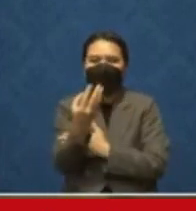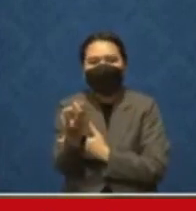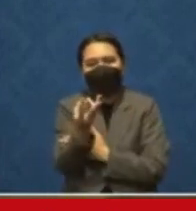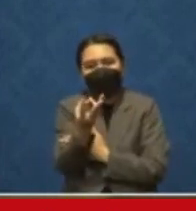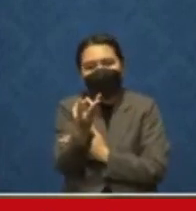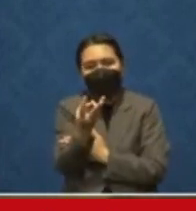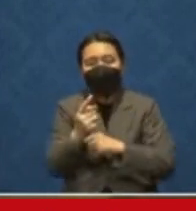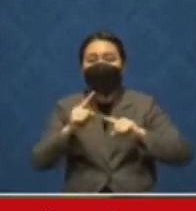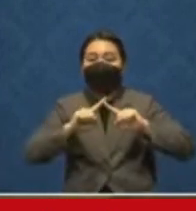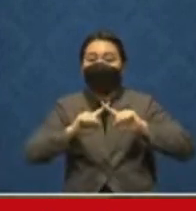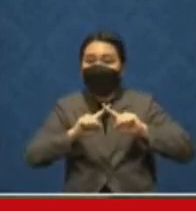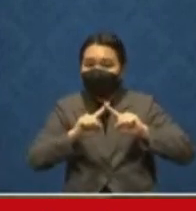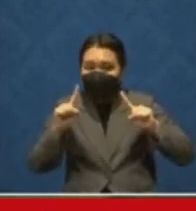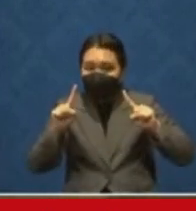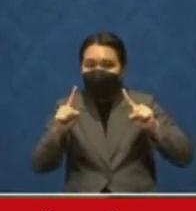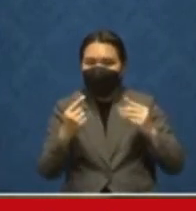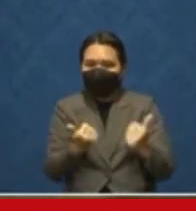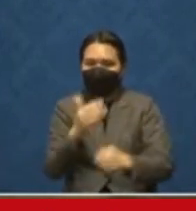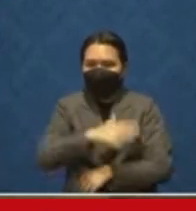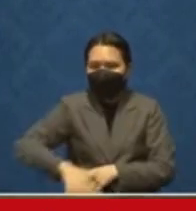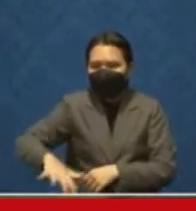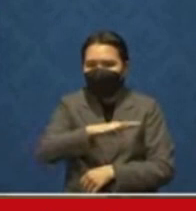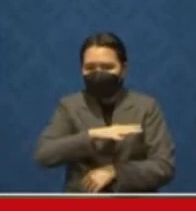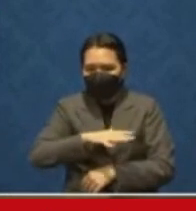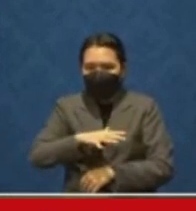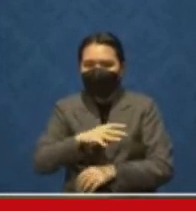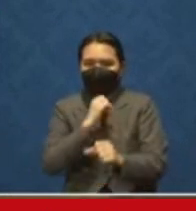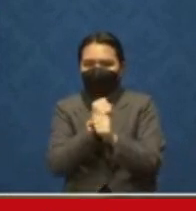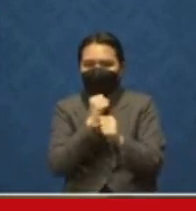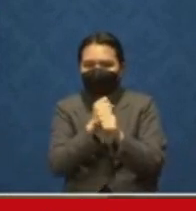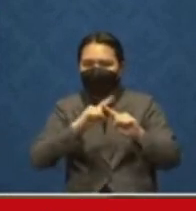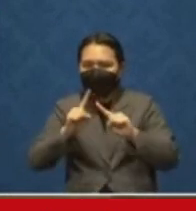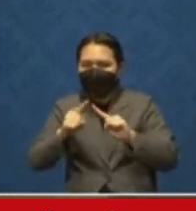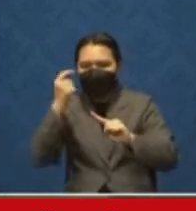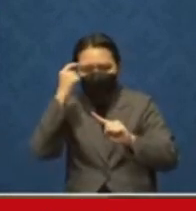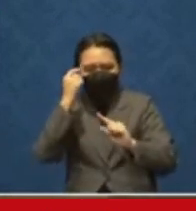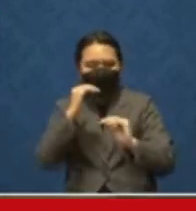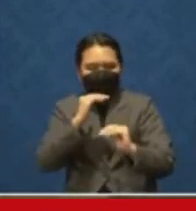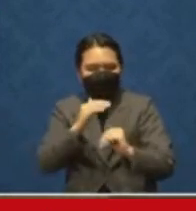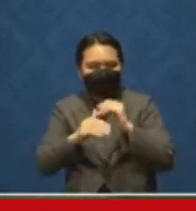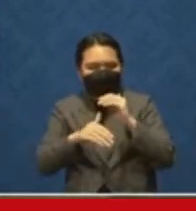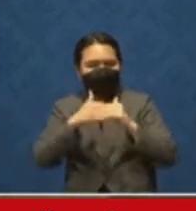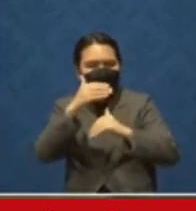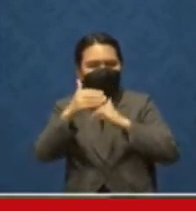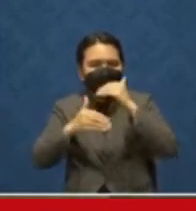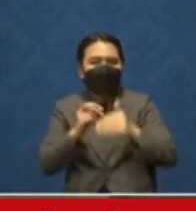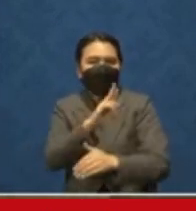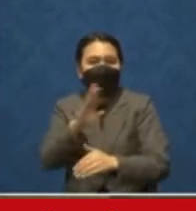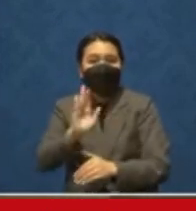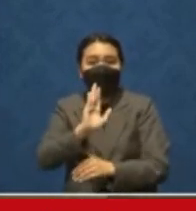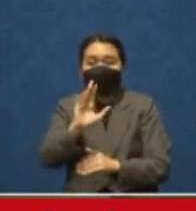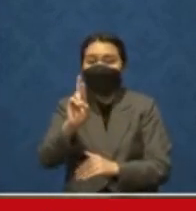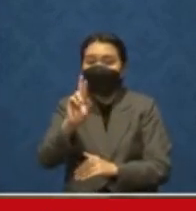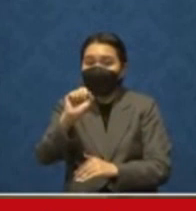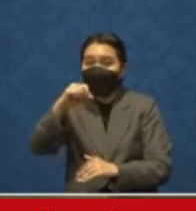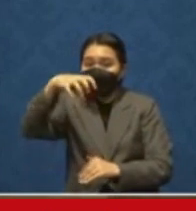แม้เราคิดว่าเราจะไม่ชนะและขับไล่ก็โอกาสน้อยแต่อย่างน้อย